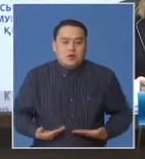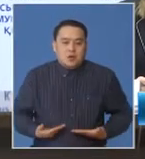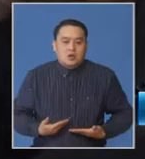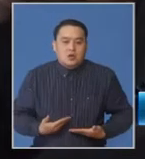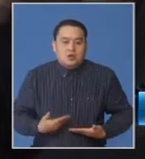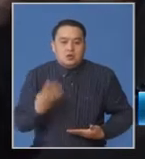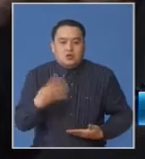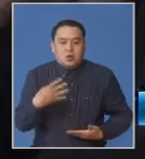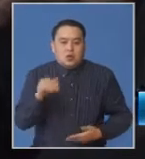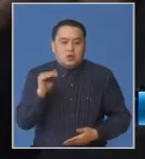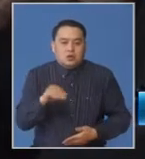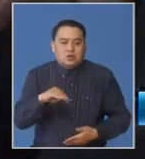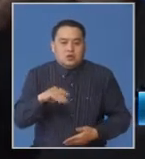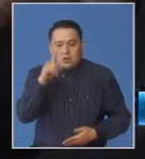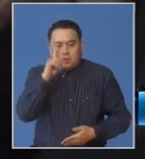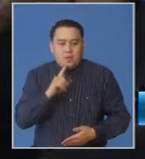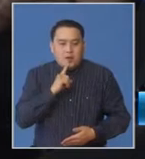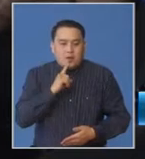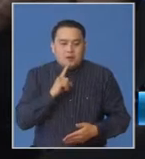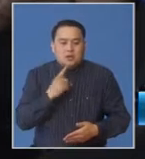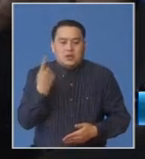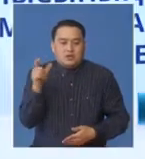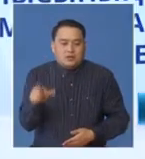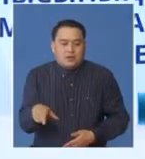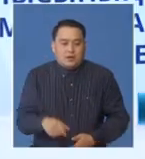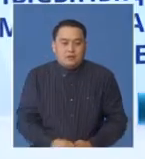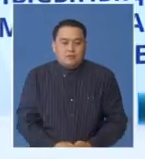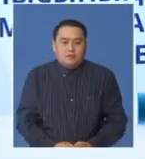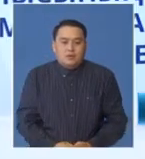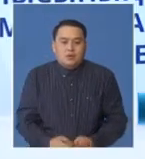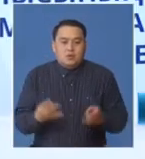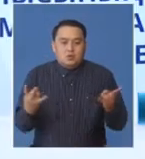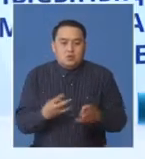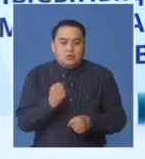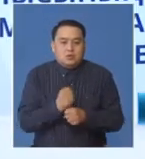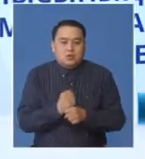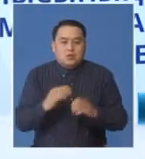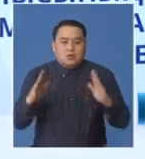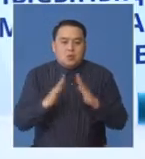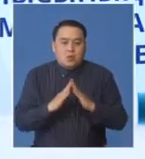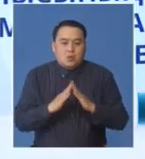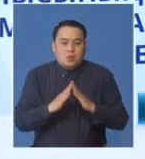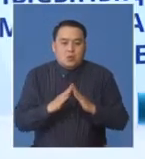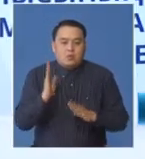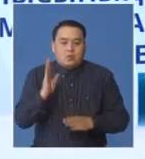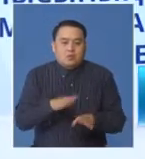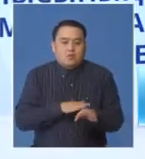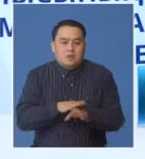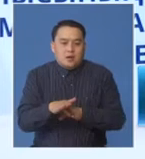около 40 тысяч тенге в месяц на человека. Нужно сделать сперва жилье. Когда жилье будет